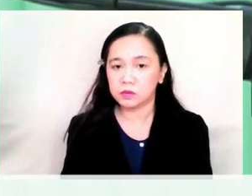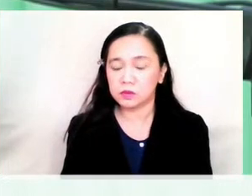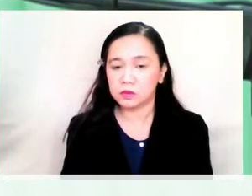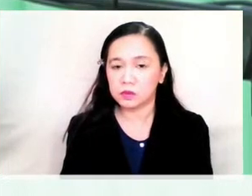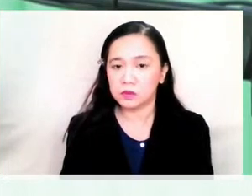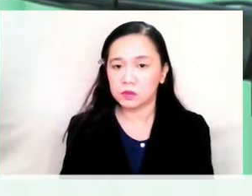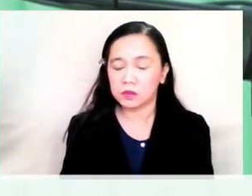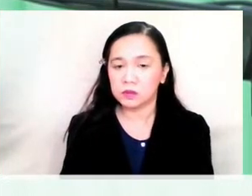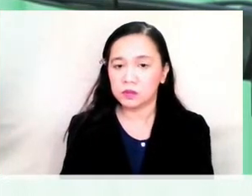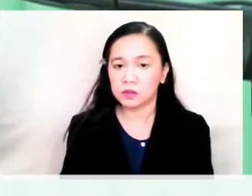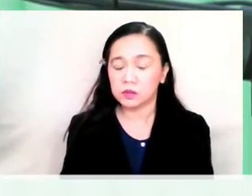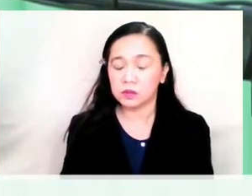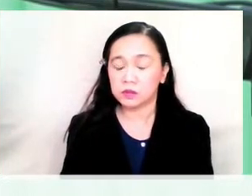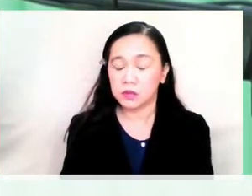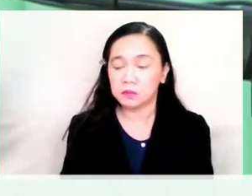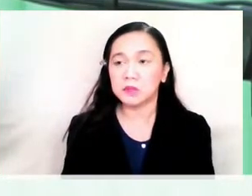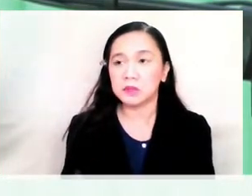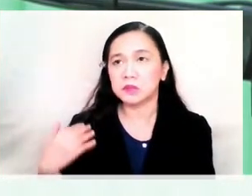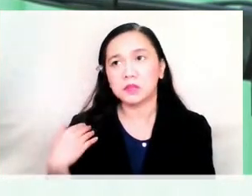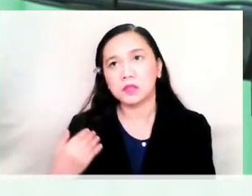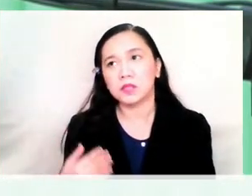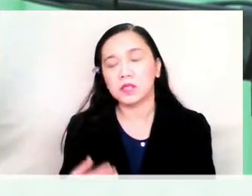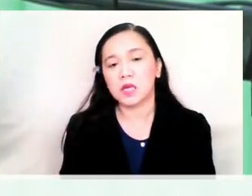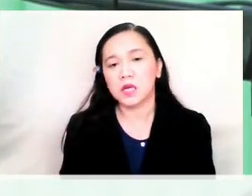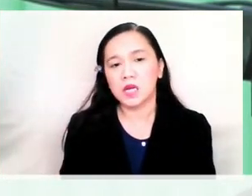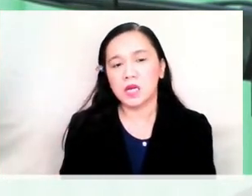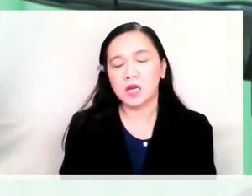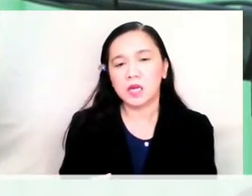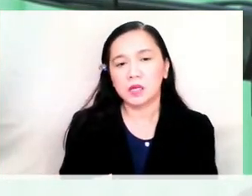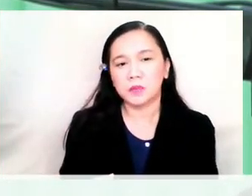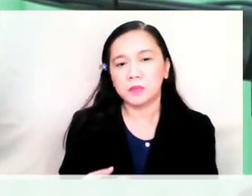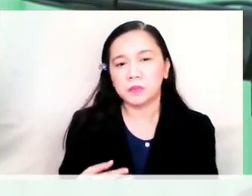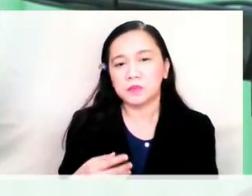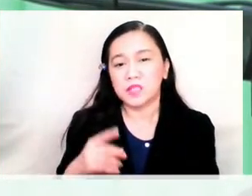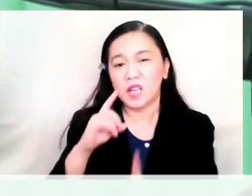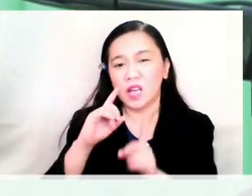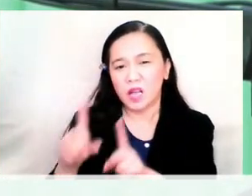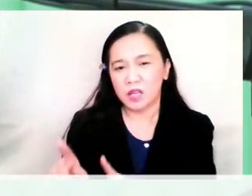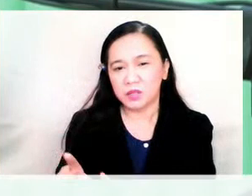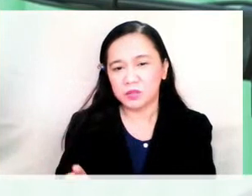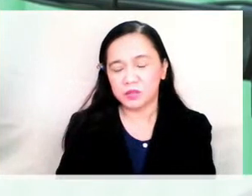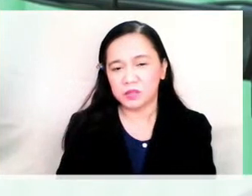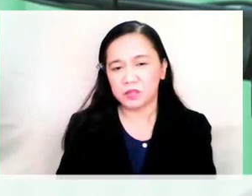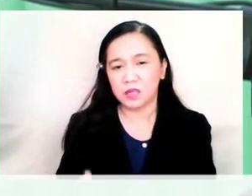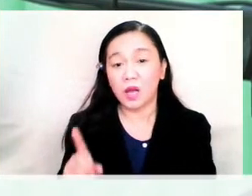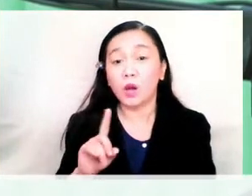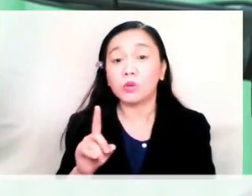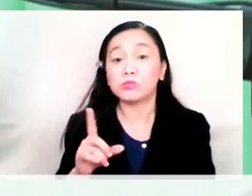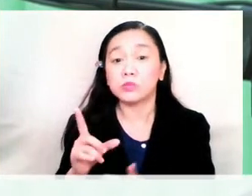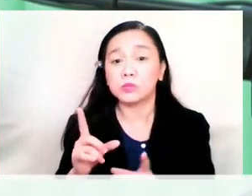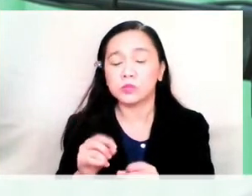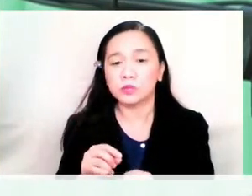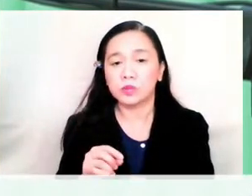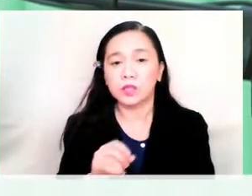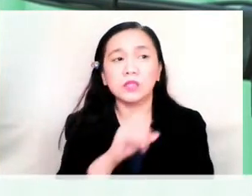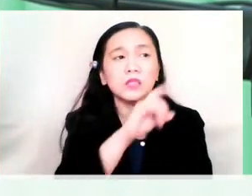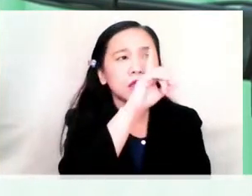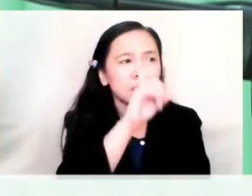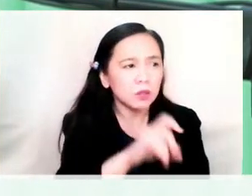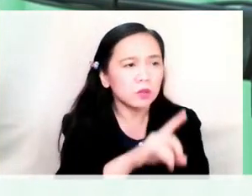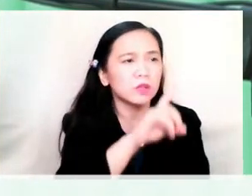mga paratang ni Job, tinanong ng tinanong siya ng Diyos kung ano ang alam niya